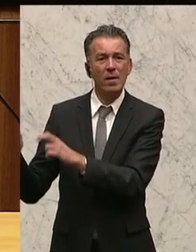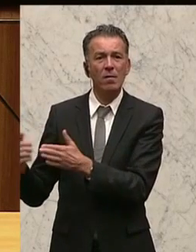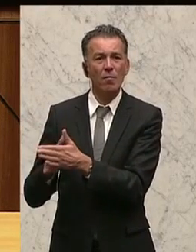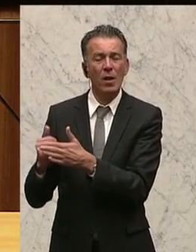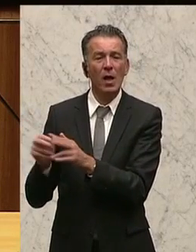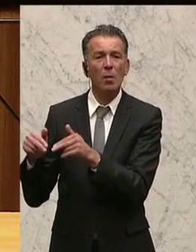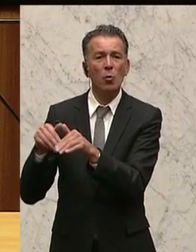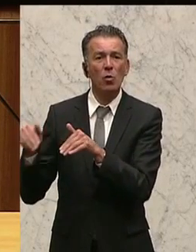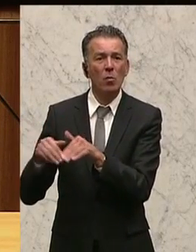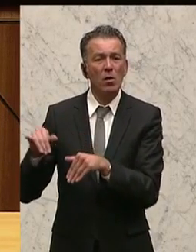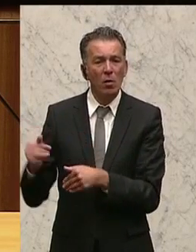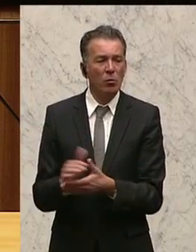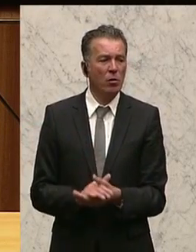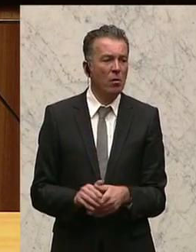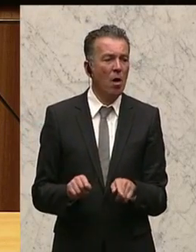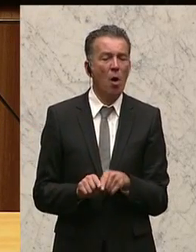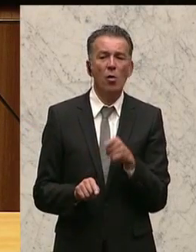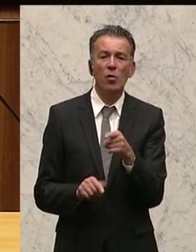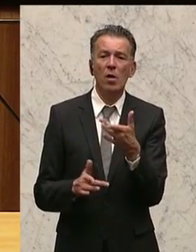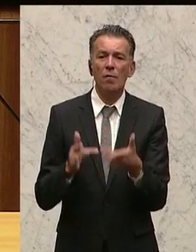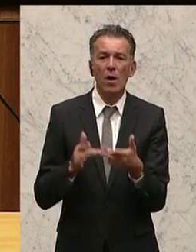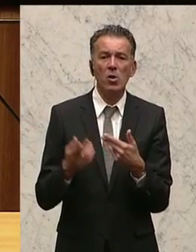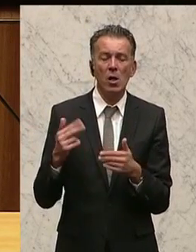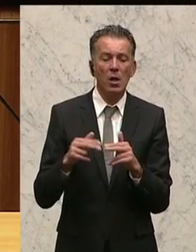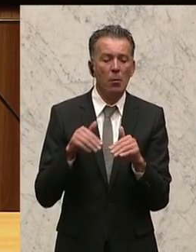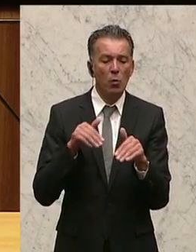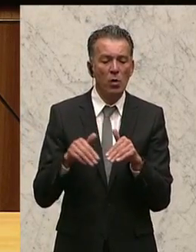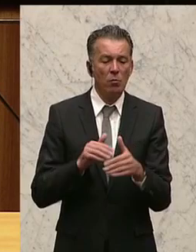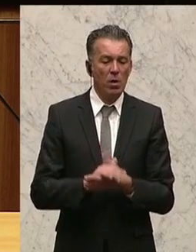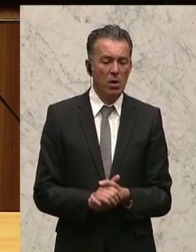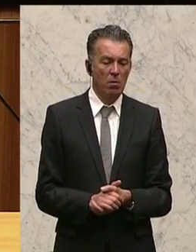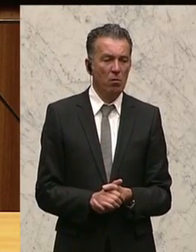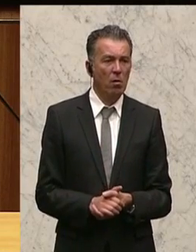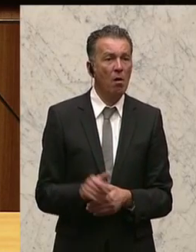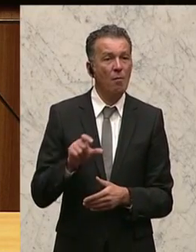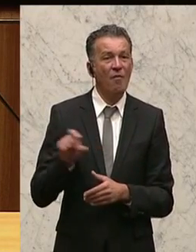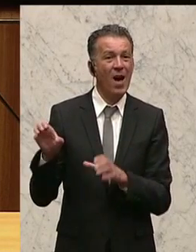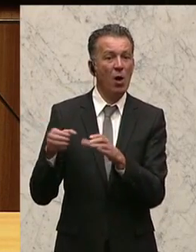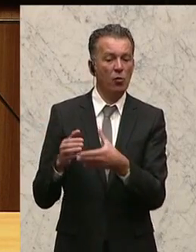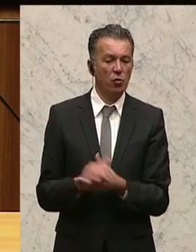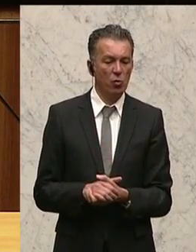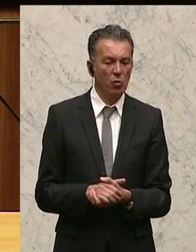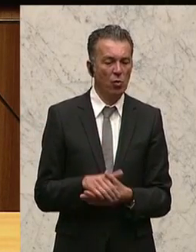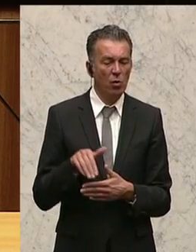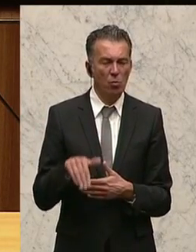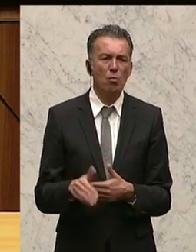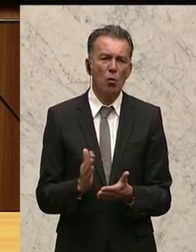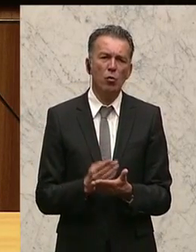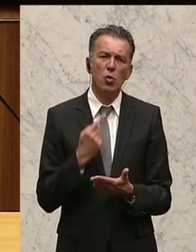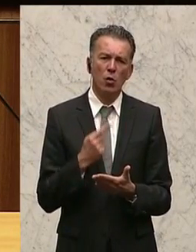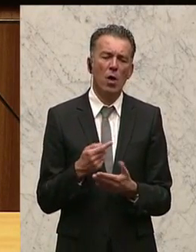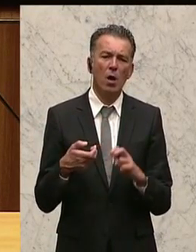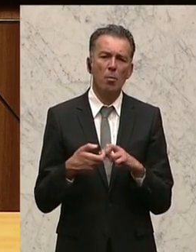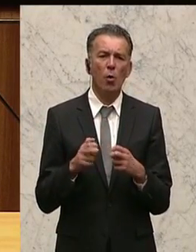dort. Da sitzen auch Sie wahrscheinlich, der Herr Bundesminister, selbst dort im zugehörigen Fachausschuss. Und da muss man schon mal sagen, dass man in